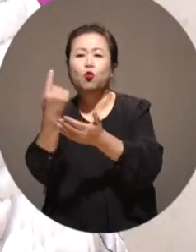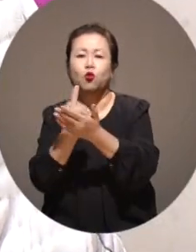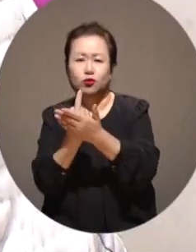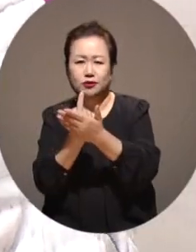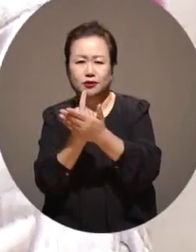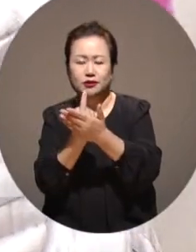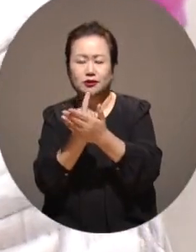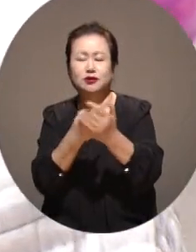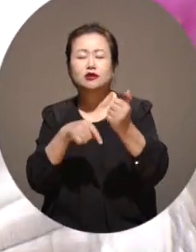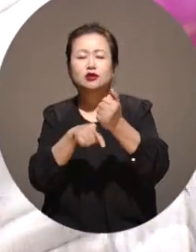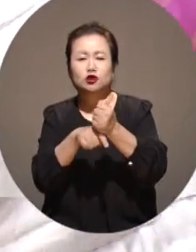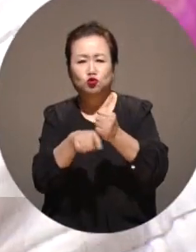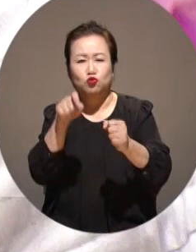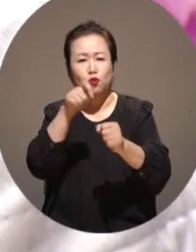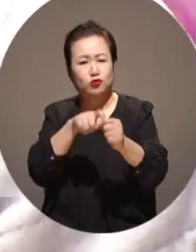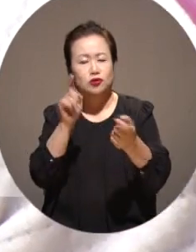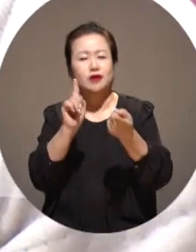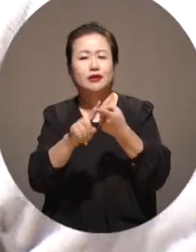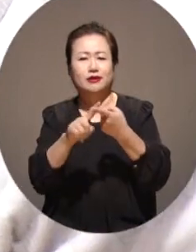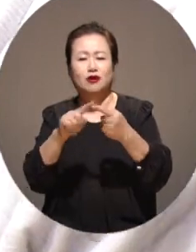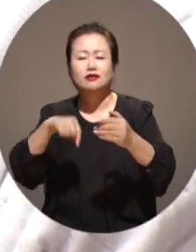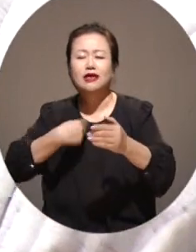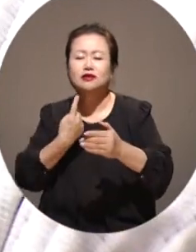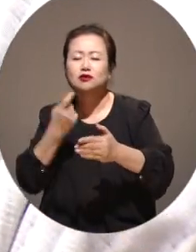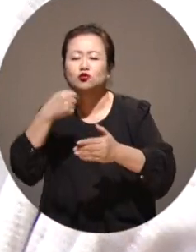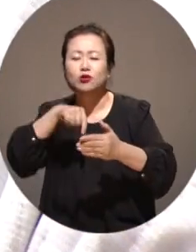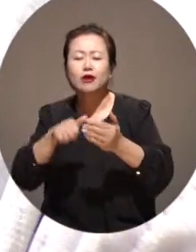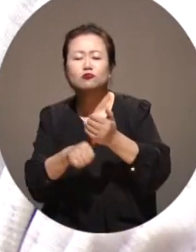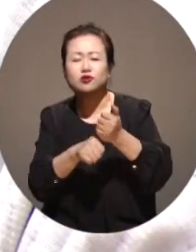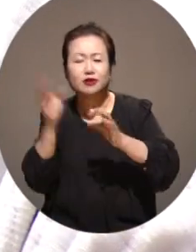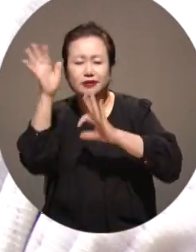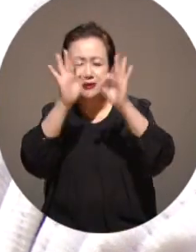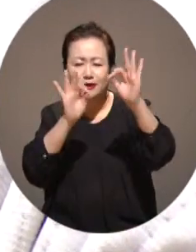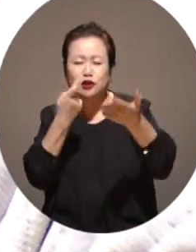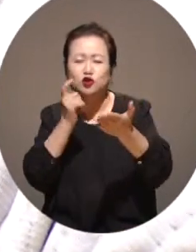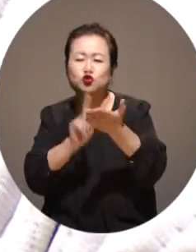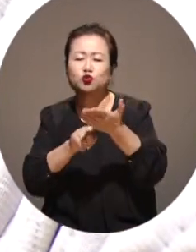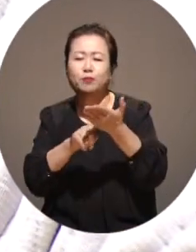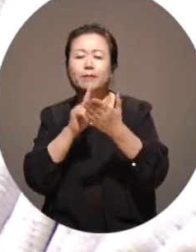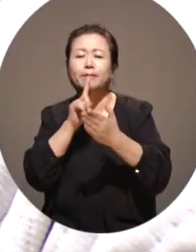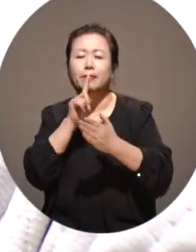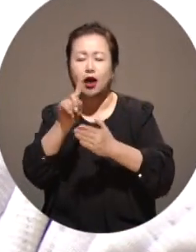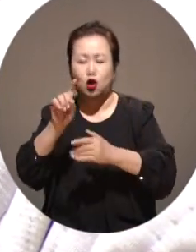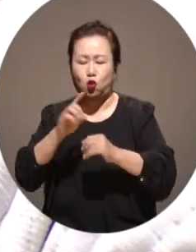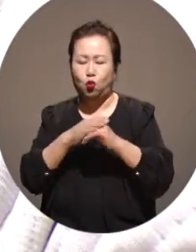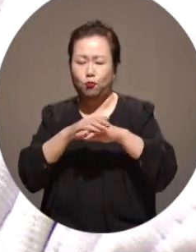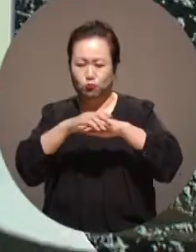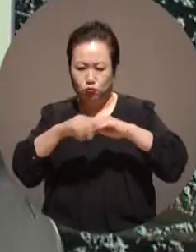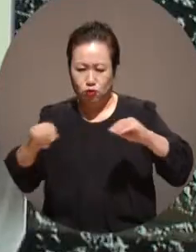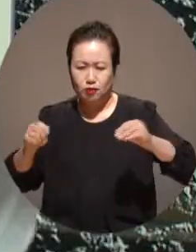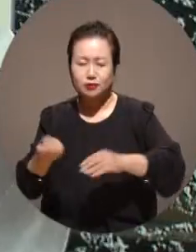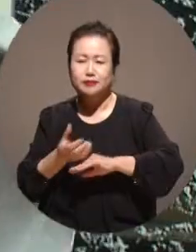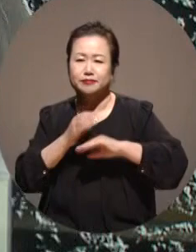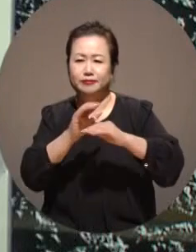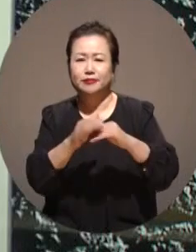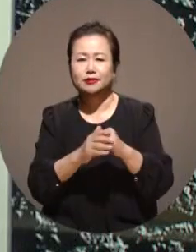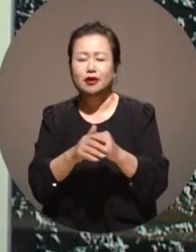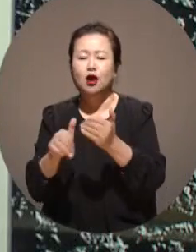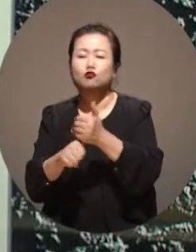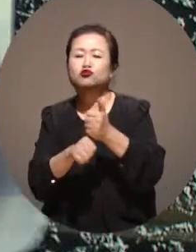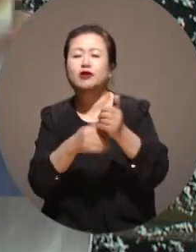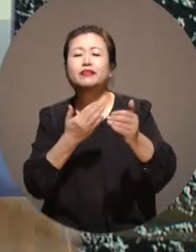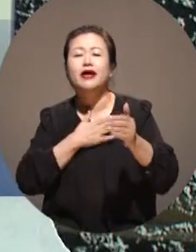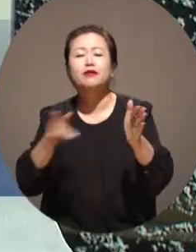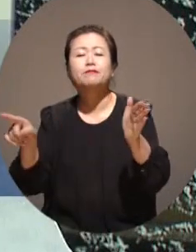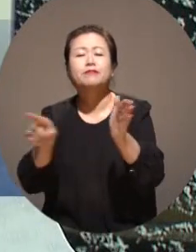누구든지 자신 속에 있는 부처를 찾아야 한다는 쉬운 말로 풀어서 전했습니다 부처님은